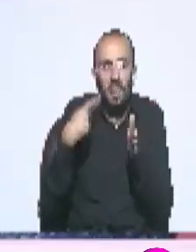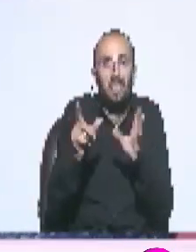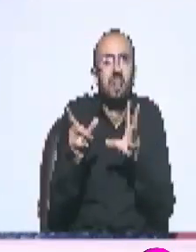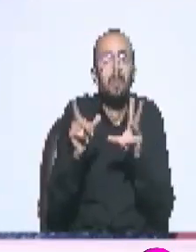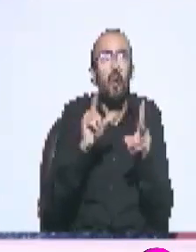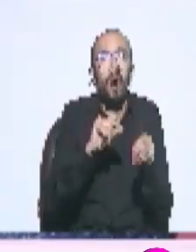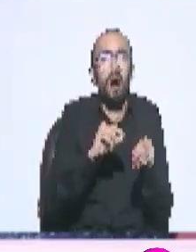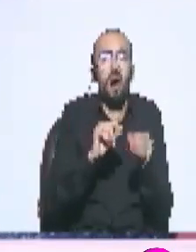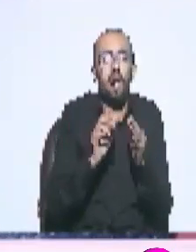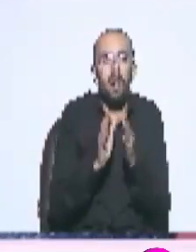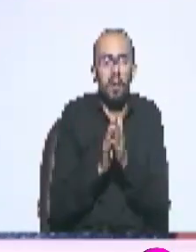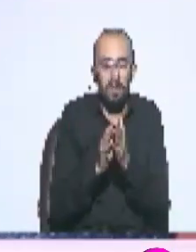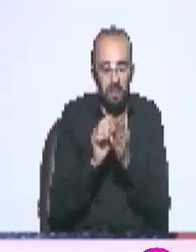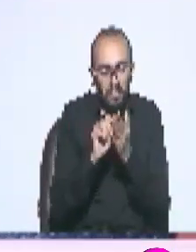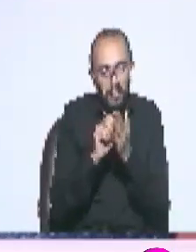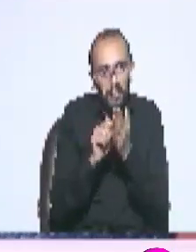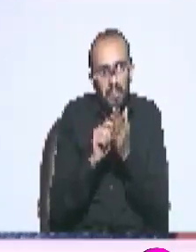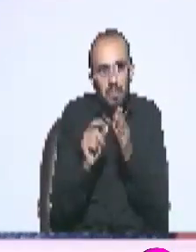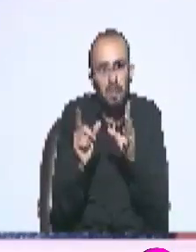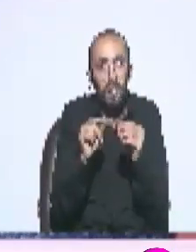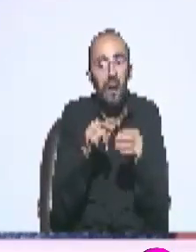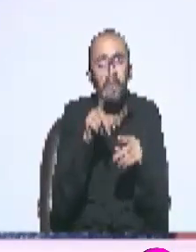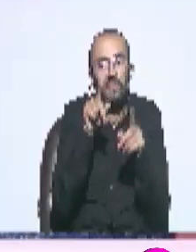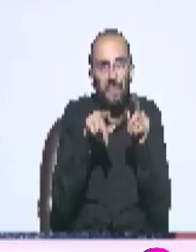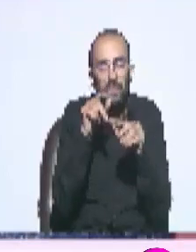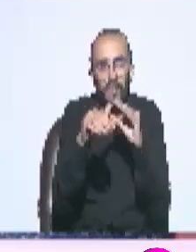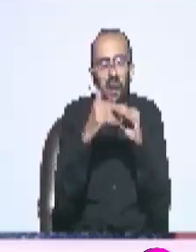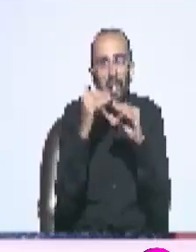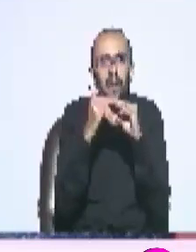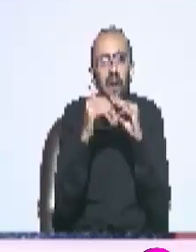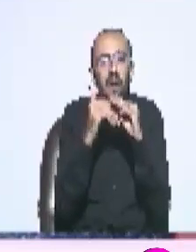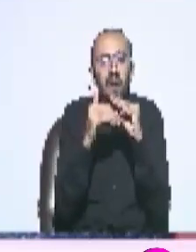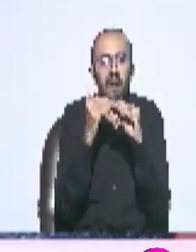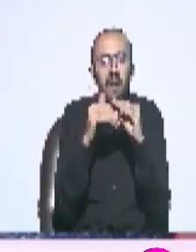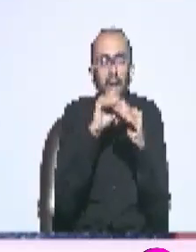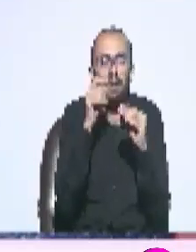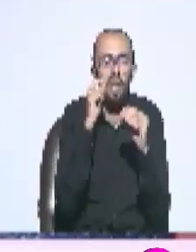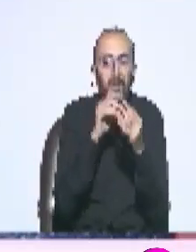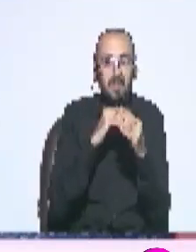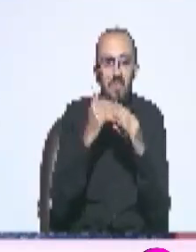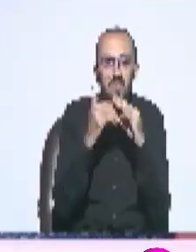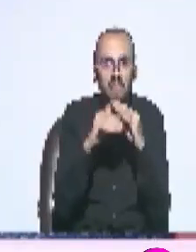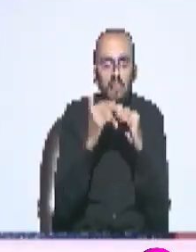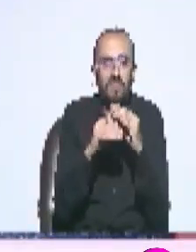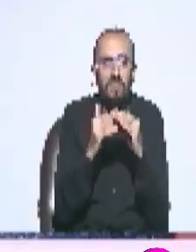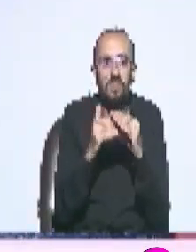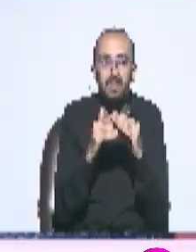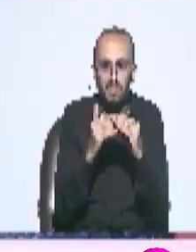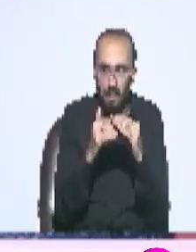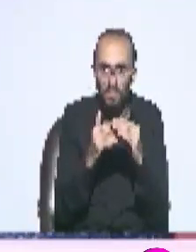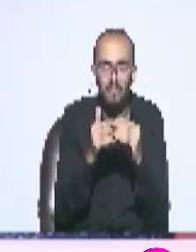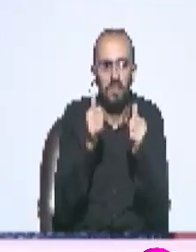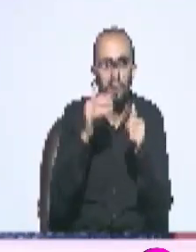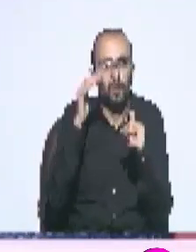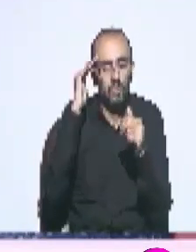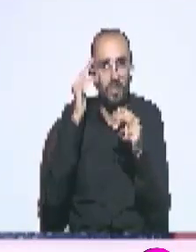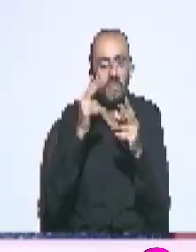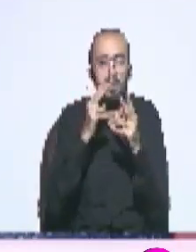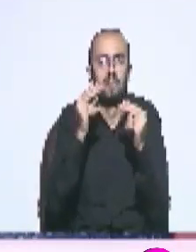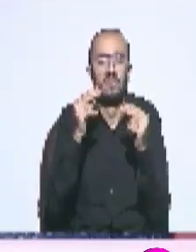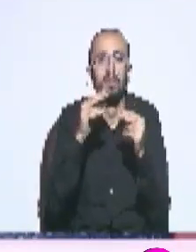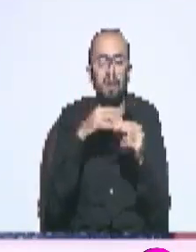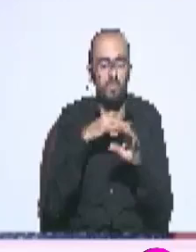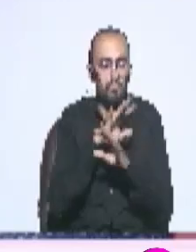واسبوع عاييز اقول لحضرتك في ناس بيبعتوا لي رسائل او يكلموني يقولوا لي تمام يا دكتور احنا متشكرين